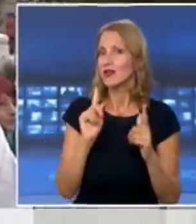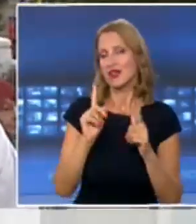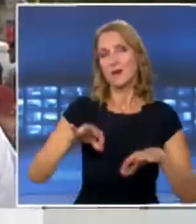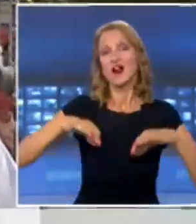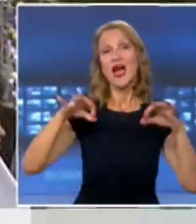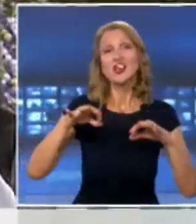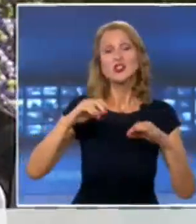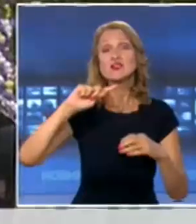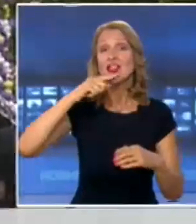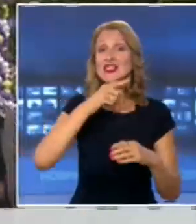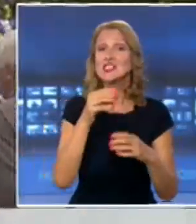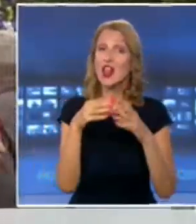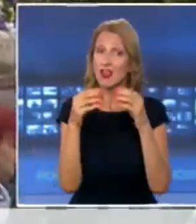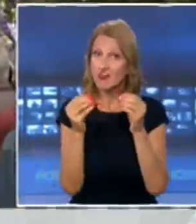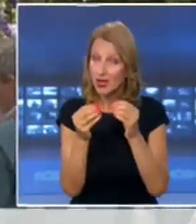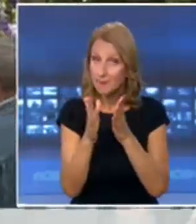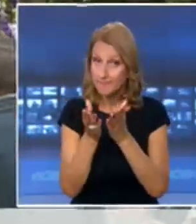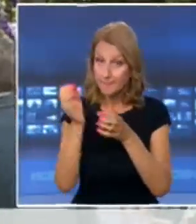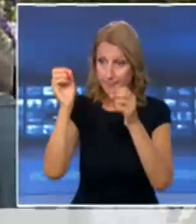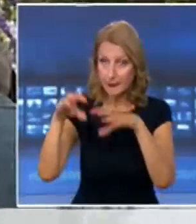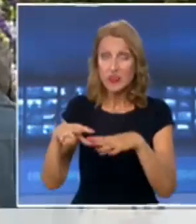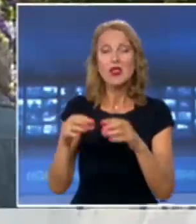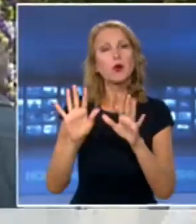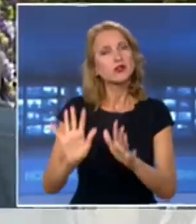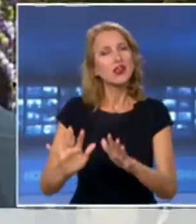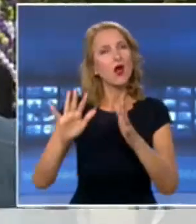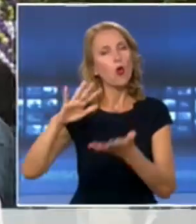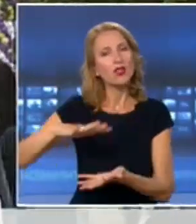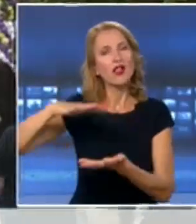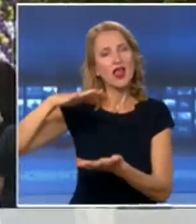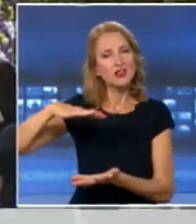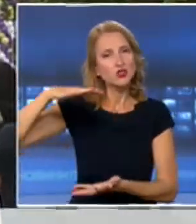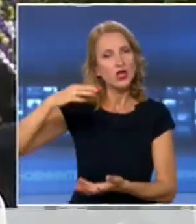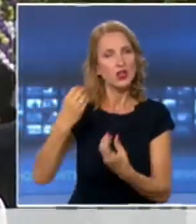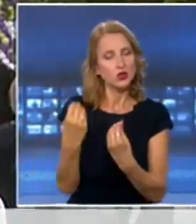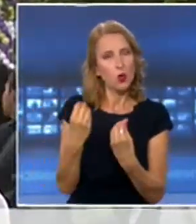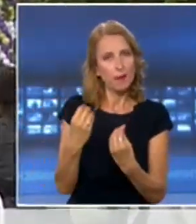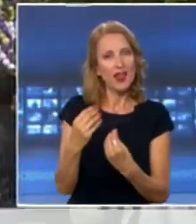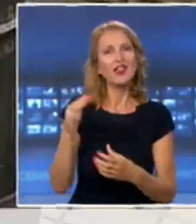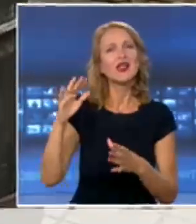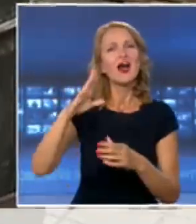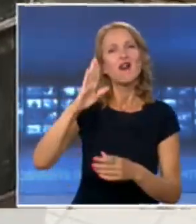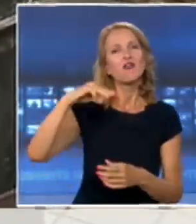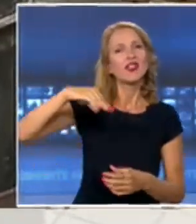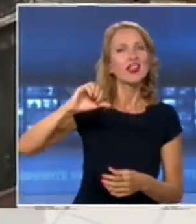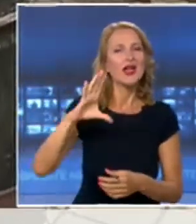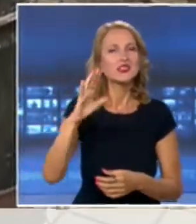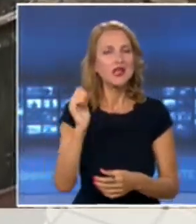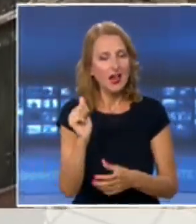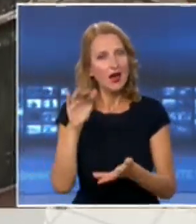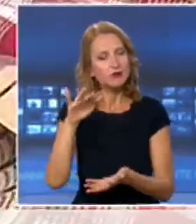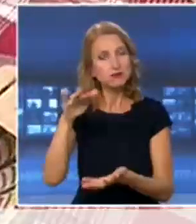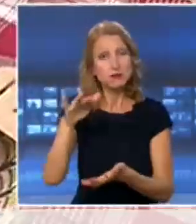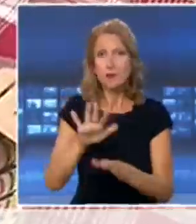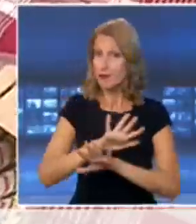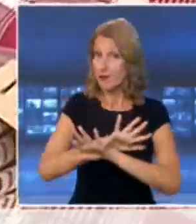плод, след това да отлежи добре, т.е. да втаса, както го казваме ние. И след това, като